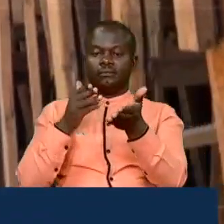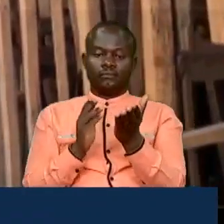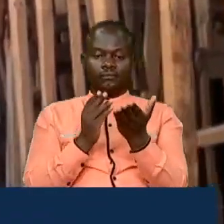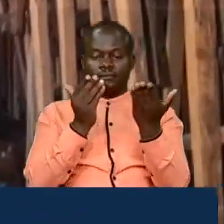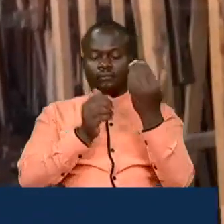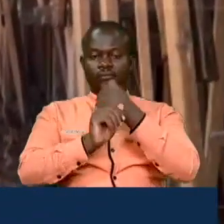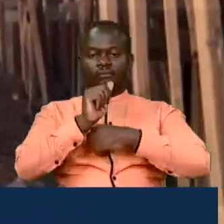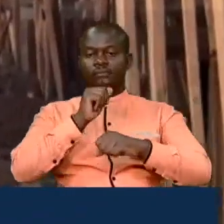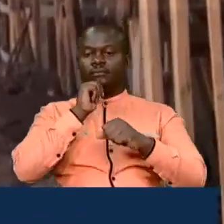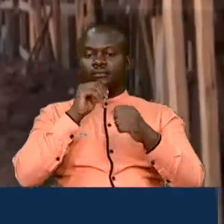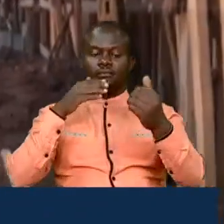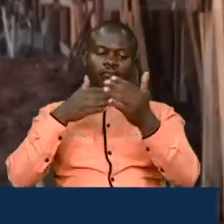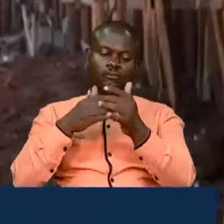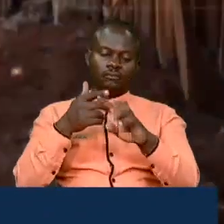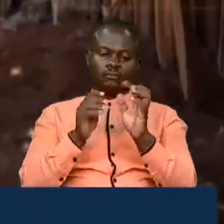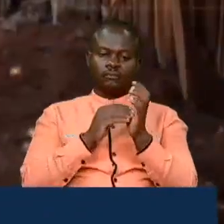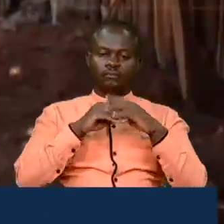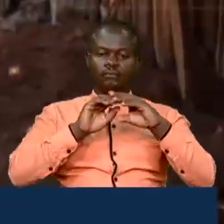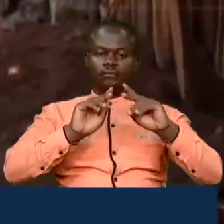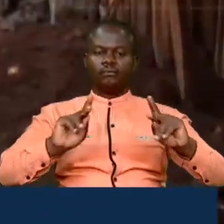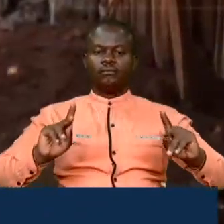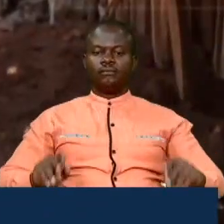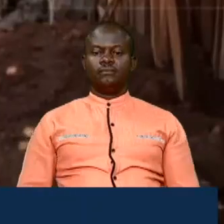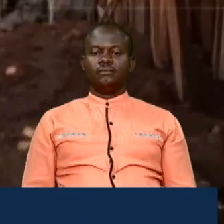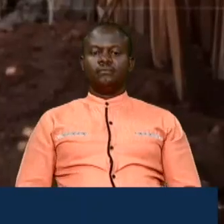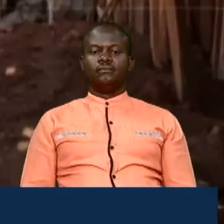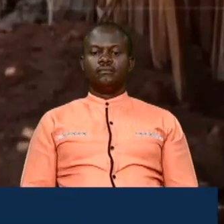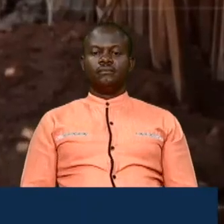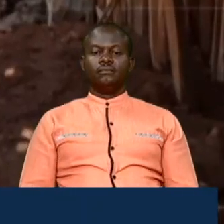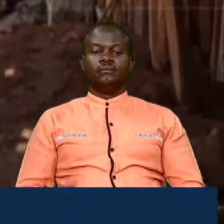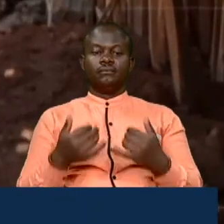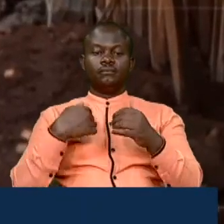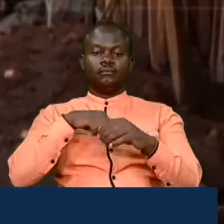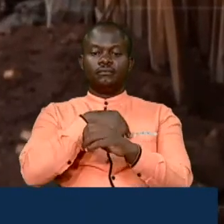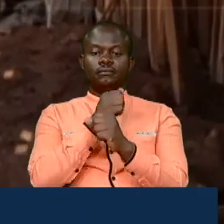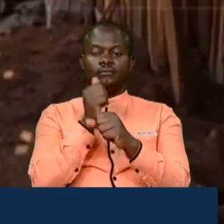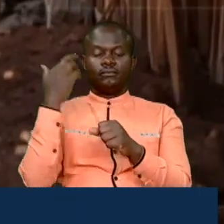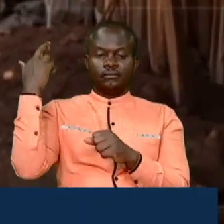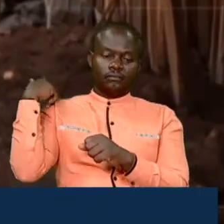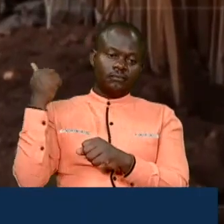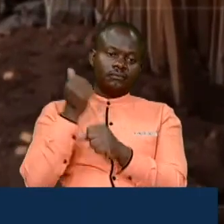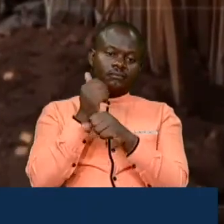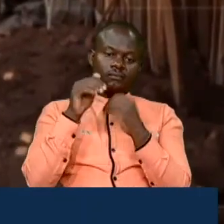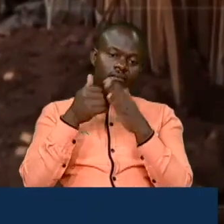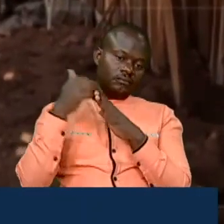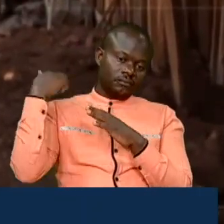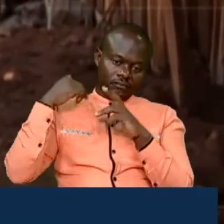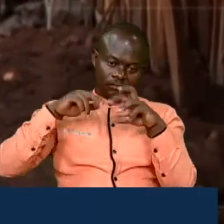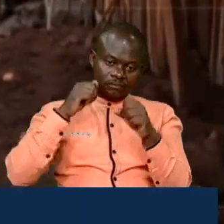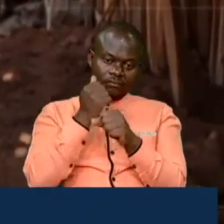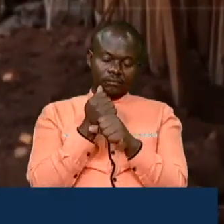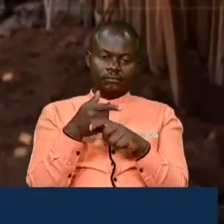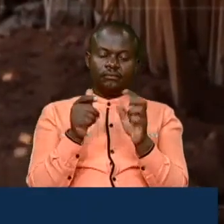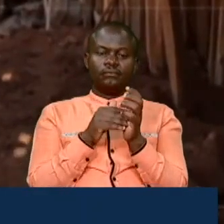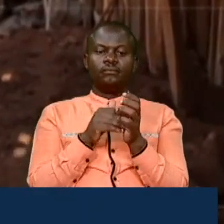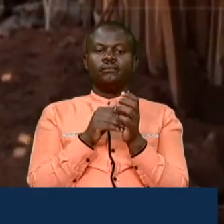iyi mirimo itadindira kandi mu mahoro. Rero turi kumwe n'abakozi babishinzwe, umukozi ushinzwe ubugenzuzi bw'umurimo ndetse na Reserve